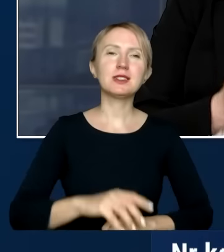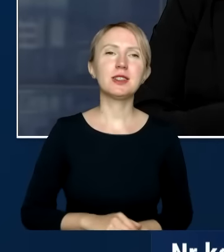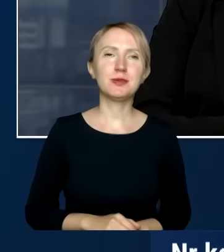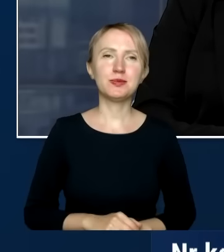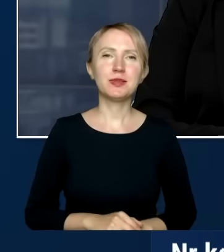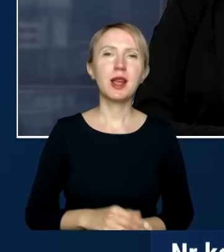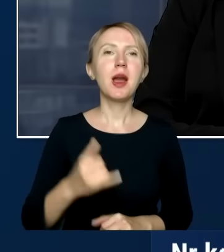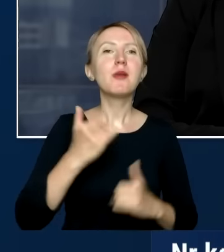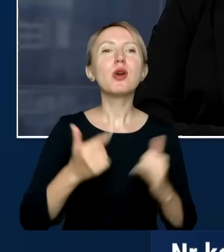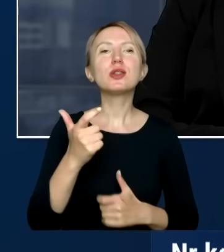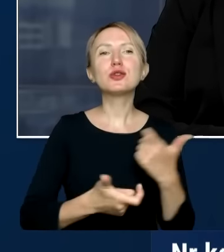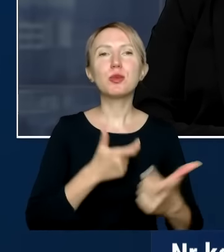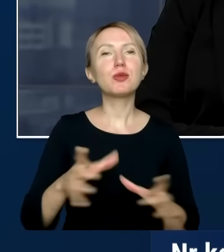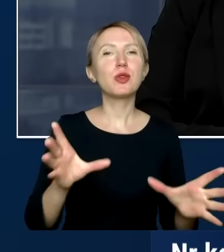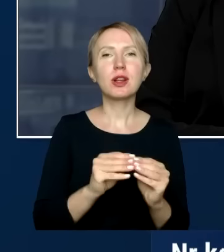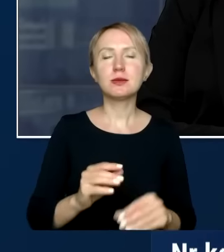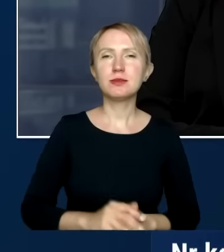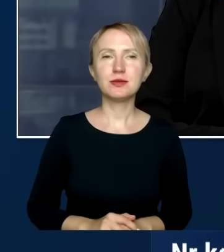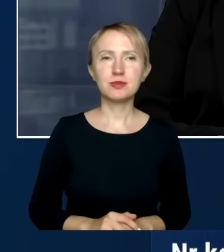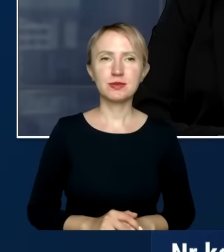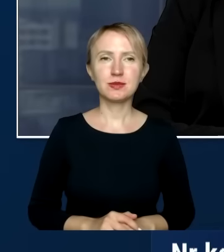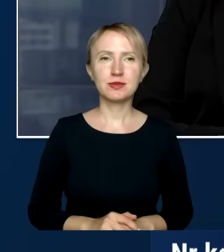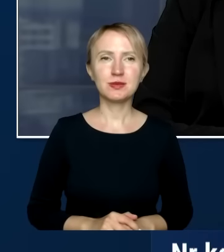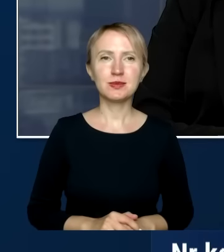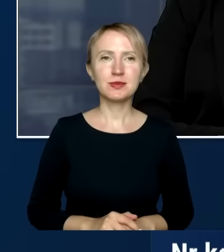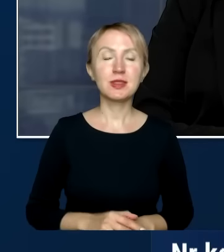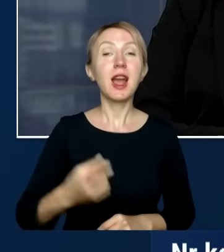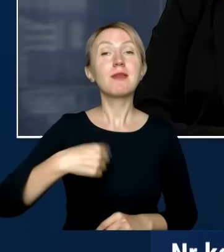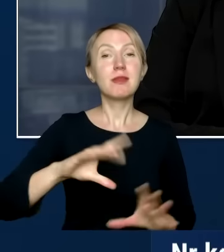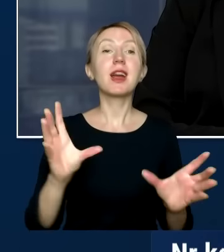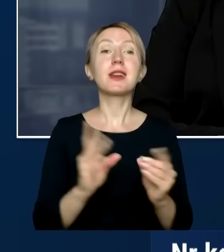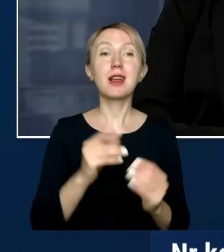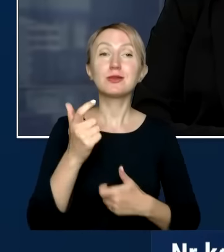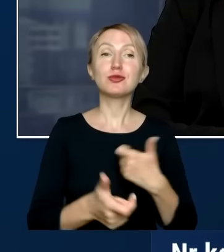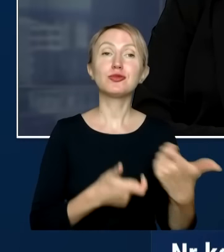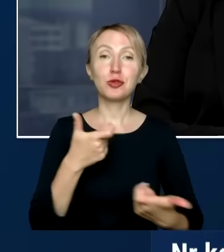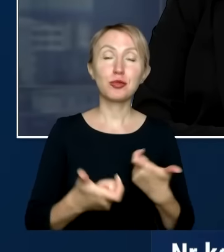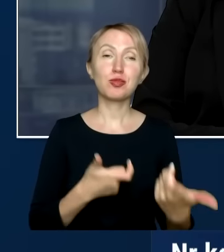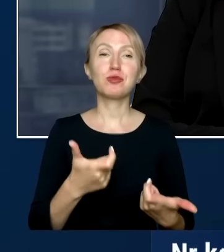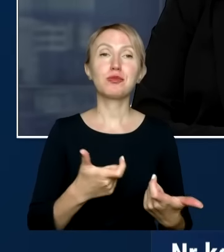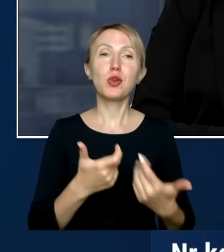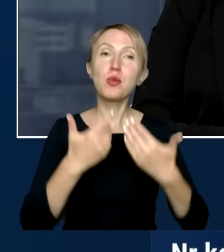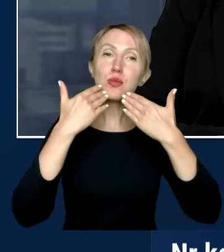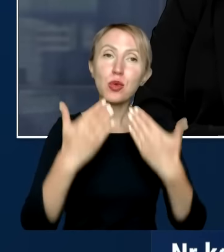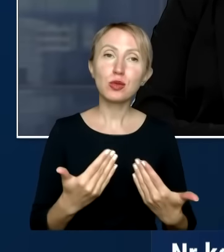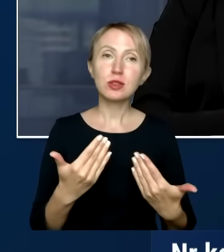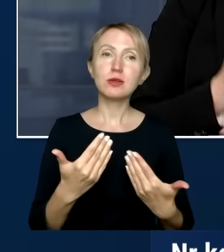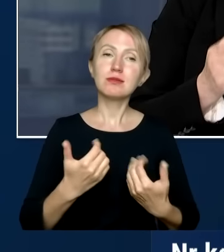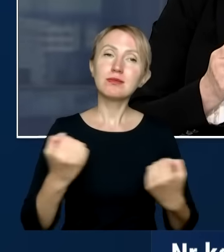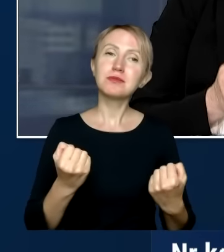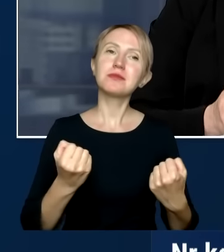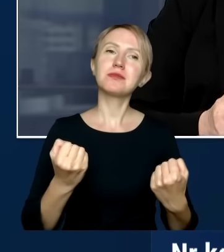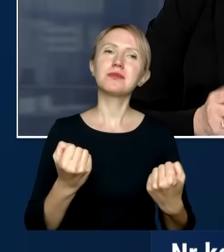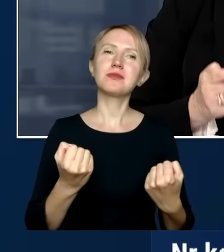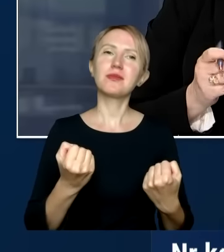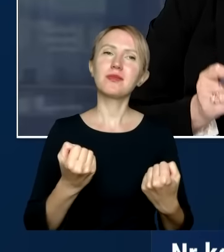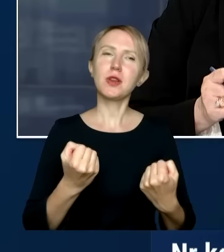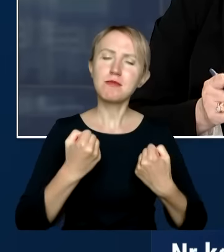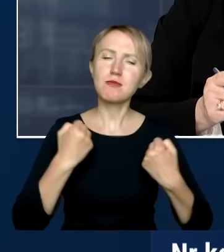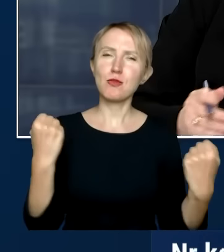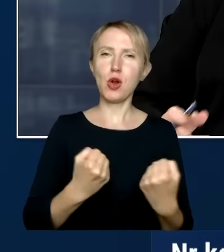dzięk za każdym razem tak ja myślę że jak my razem to robimy to to to podziękowanie jest takie bardziej mocne tak